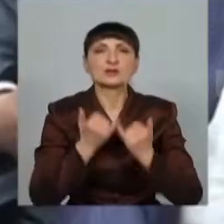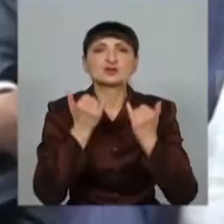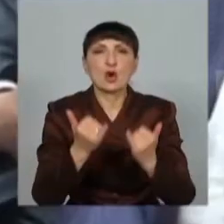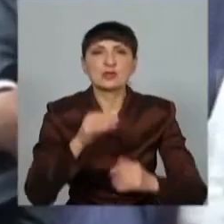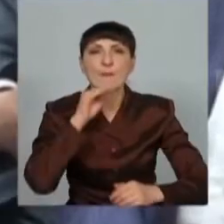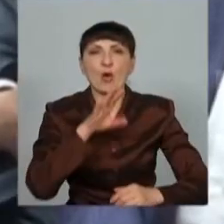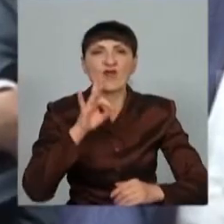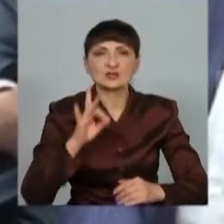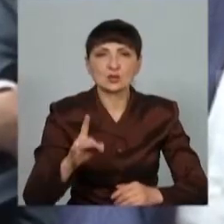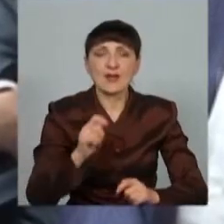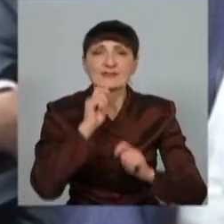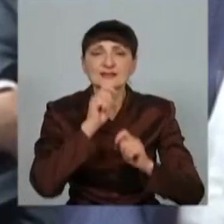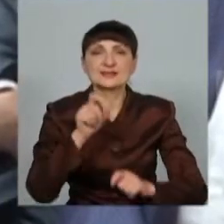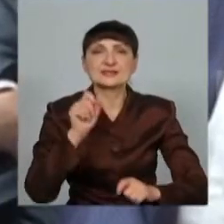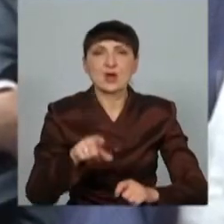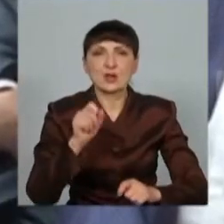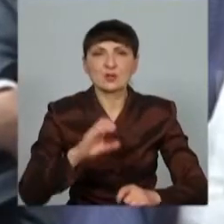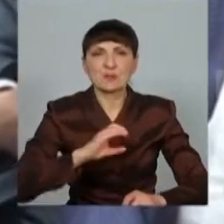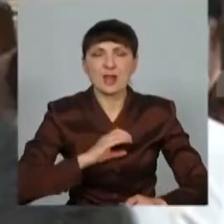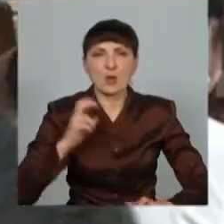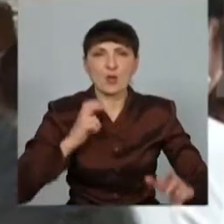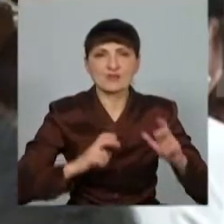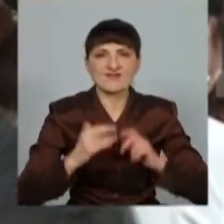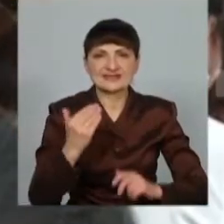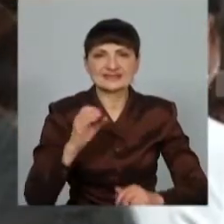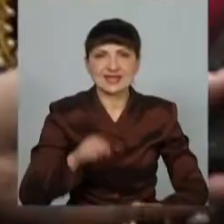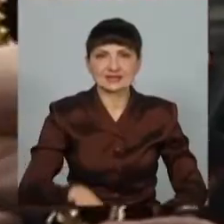и наградили золотой медалью университета